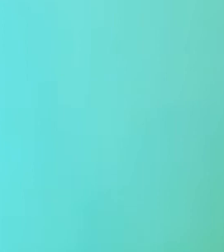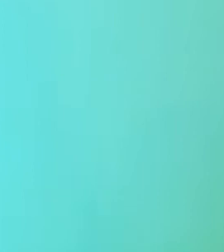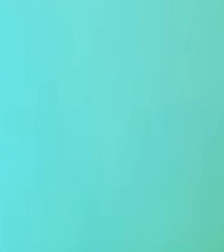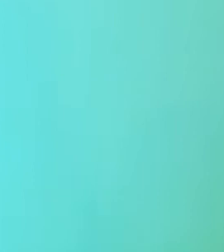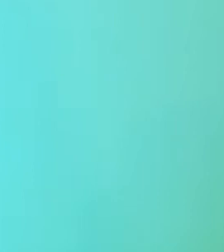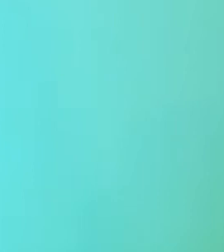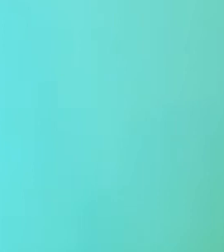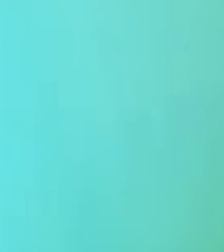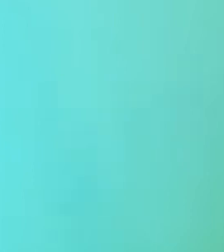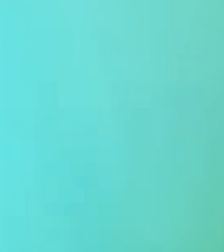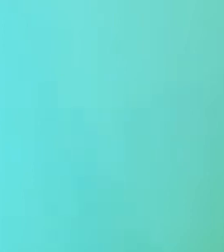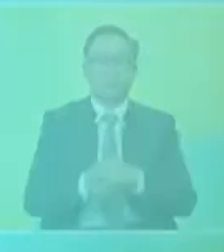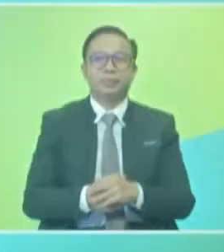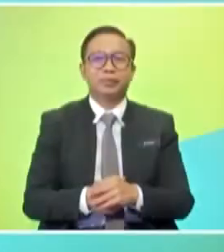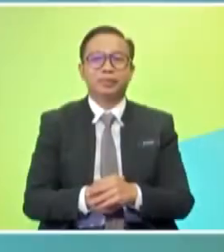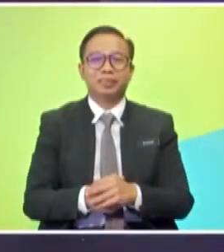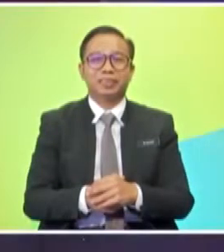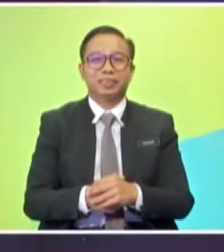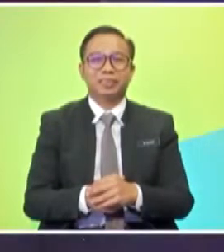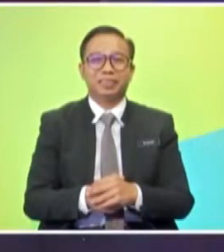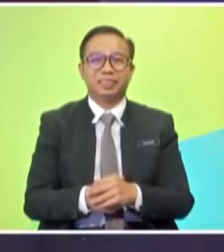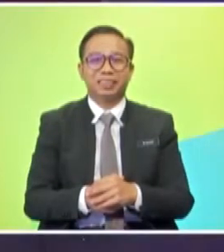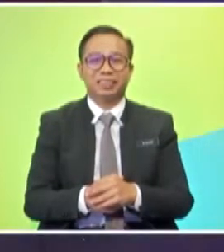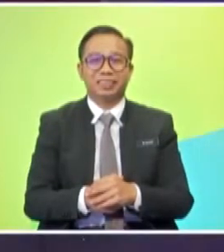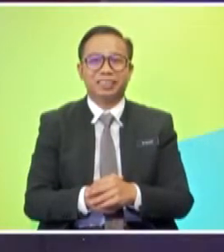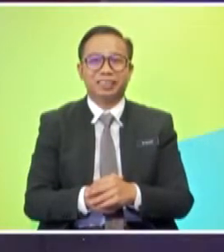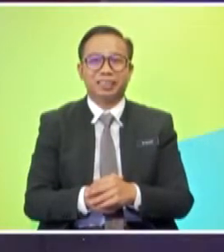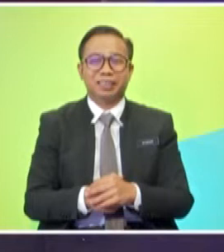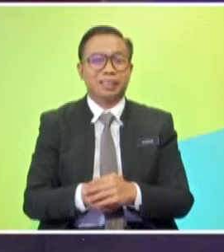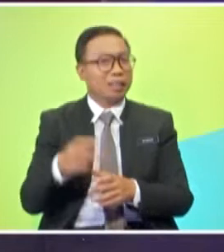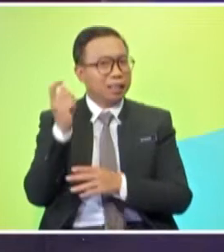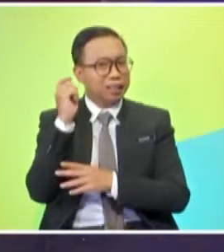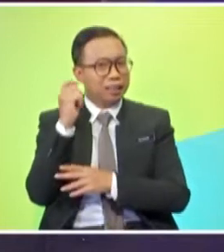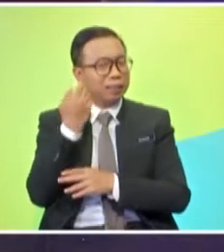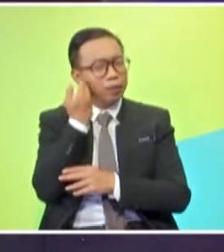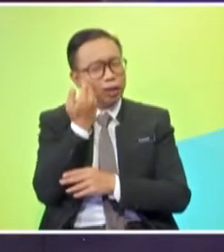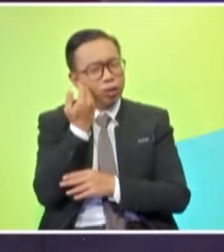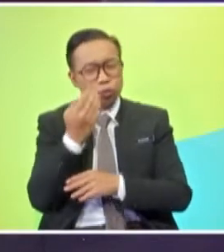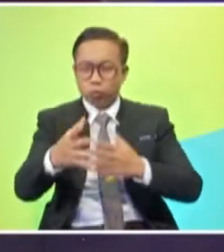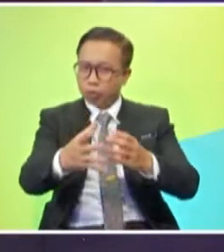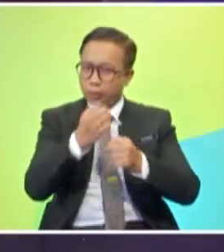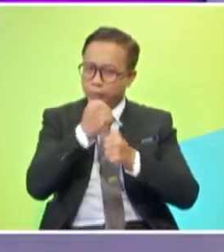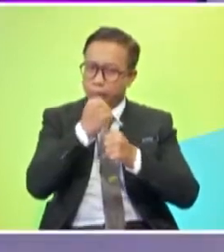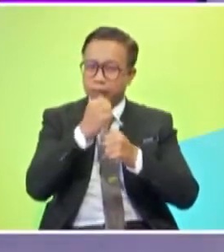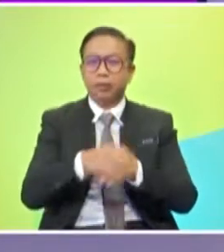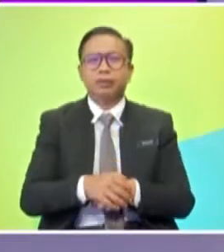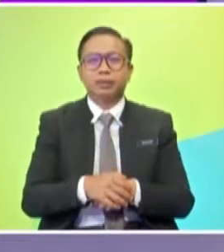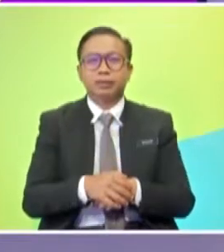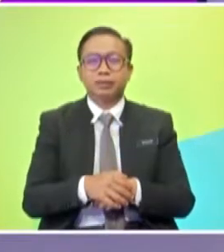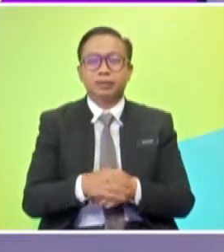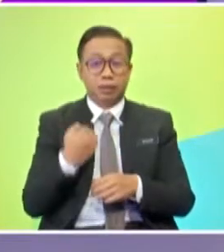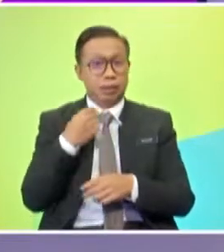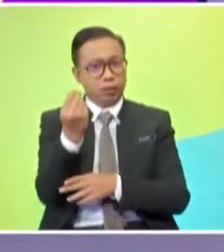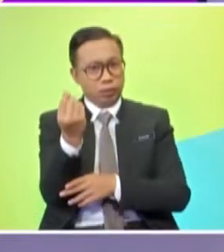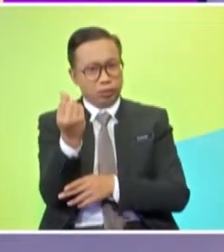decekku Bukhari gitu kaca berkayu padahal ini Teguh tapi saya madurace Guru Pai eh keberadaan mathematizing ada